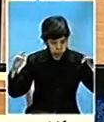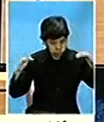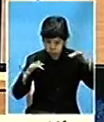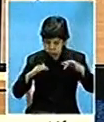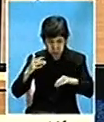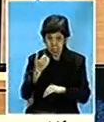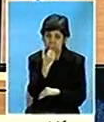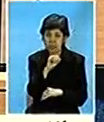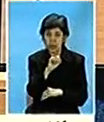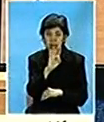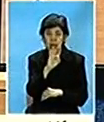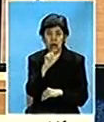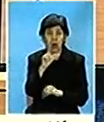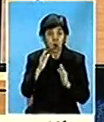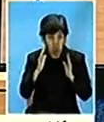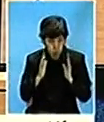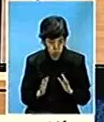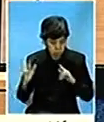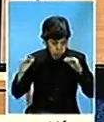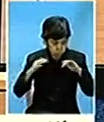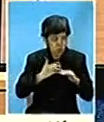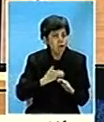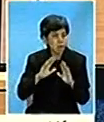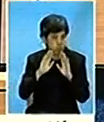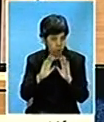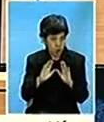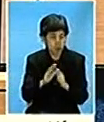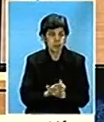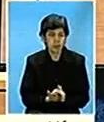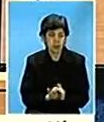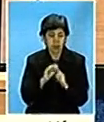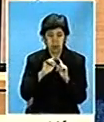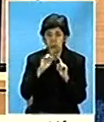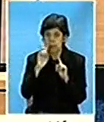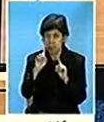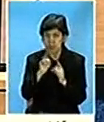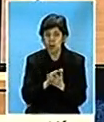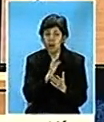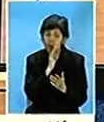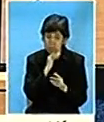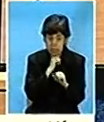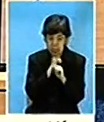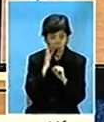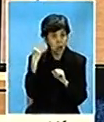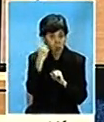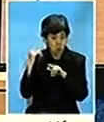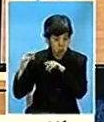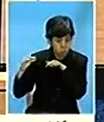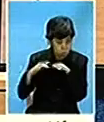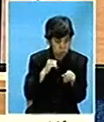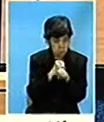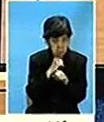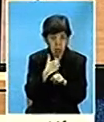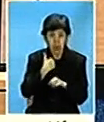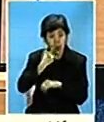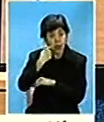19ล้านคนก็ขอฝากไว้แต่เพียงสั้นๆว่า 1. ถ้าความปลอดภัยของนักท่องเที่ยวยังเป็นอ